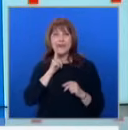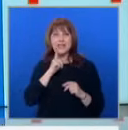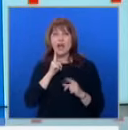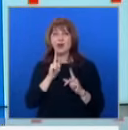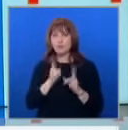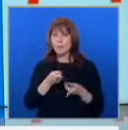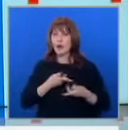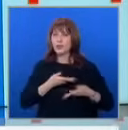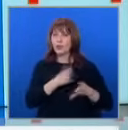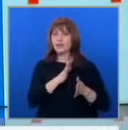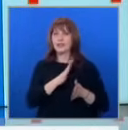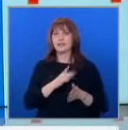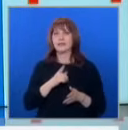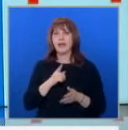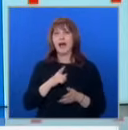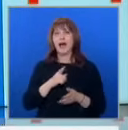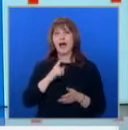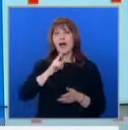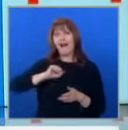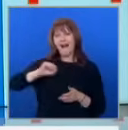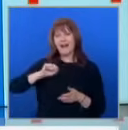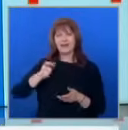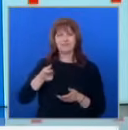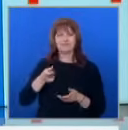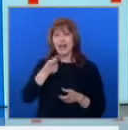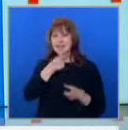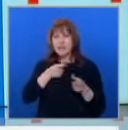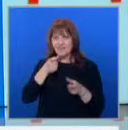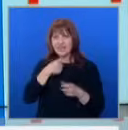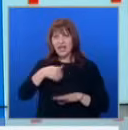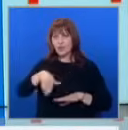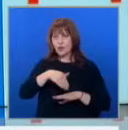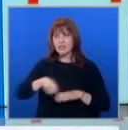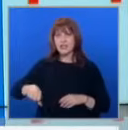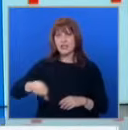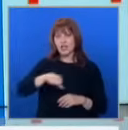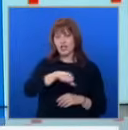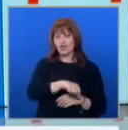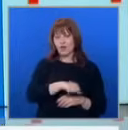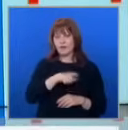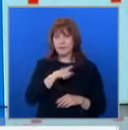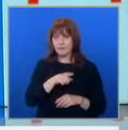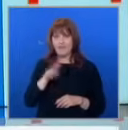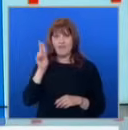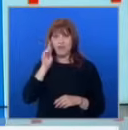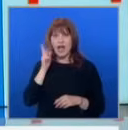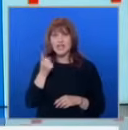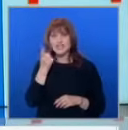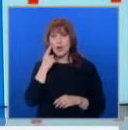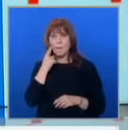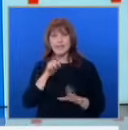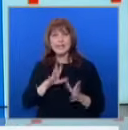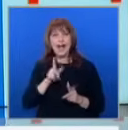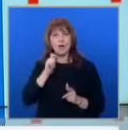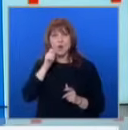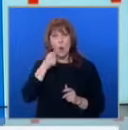на изпращане на фронта по гари, заведения, а и на улицата и ги водят в наборните служби. За опитите на някои украинци